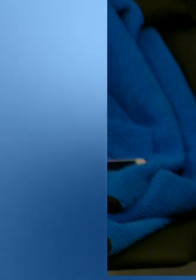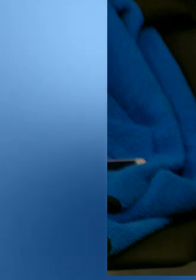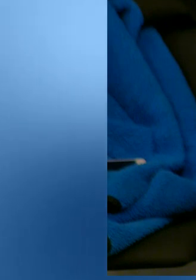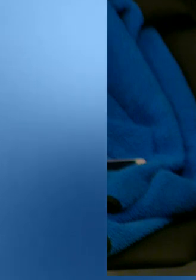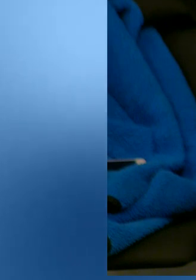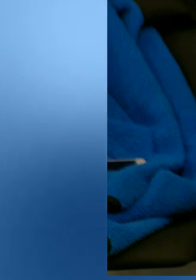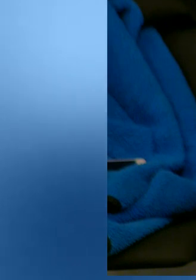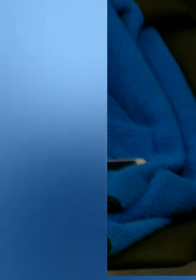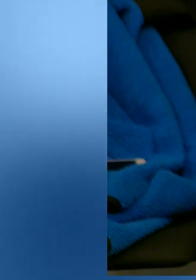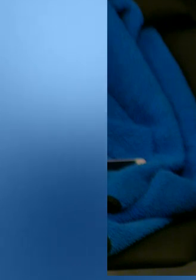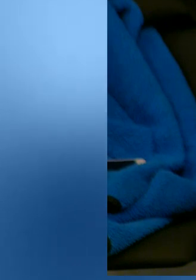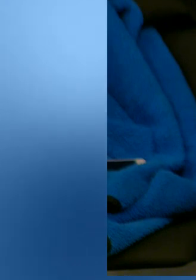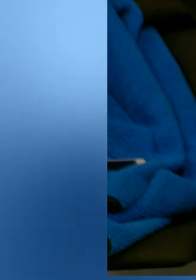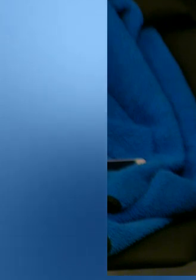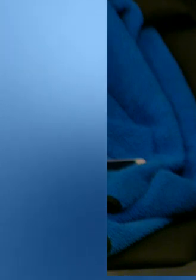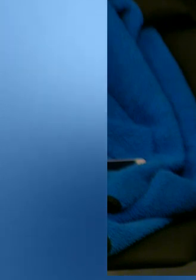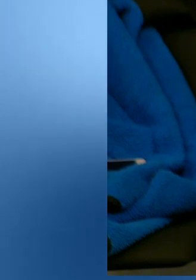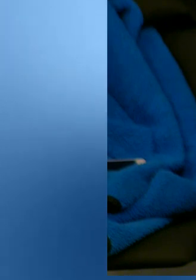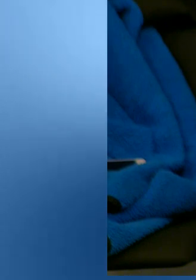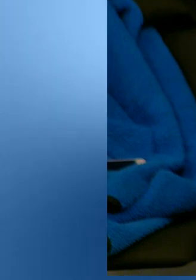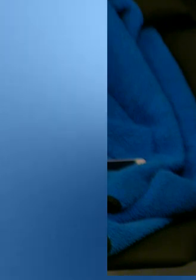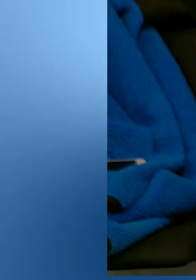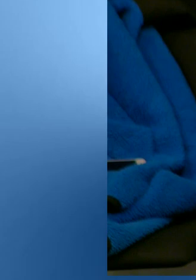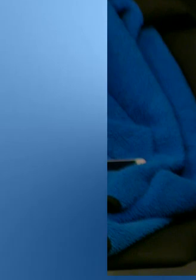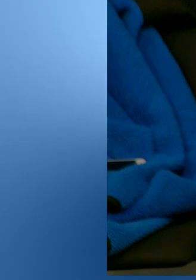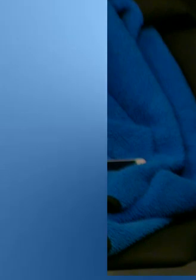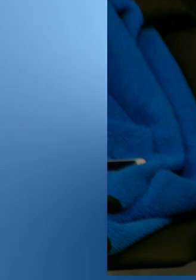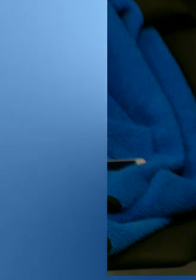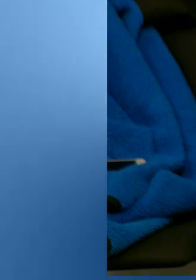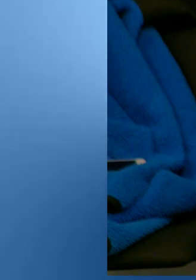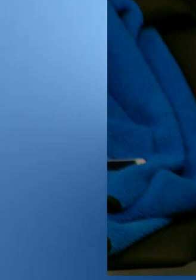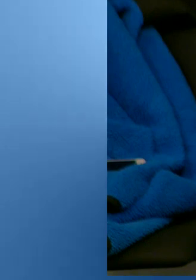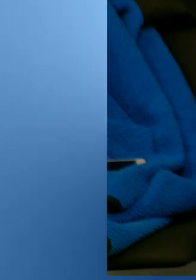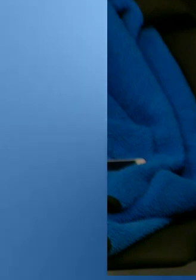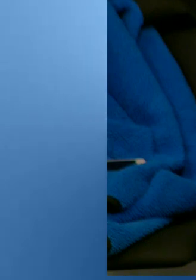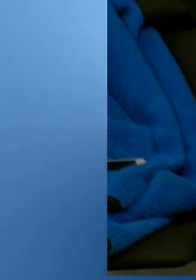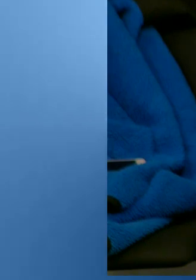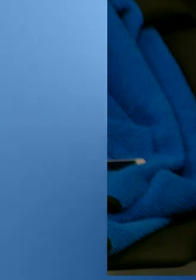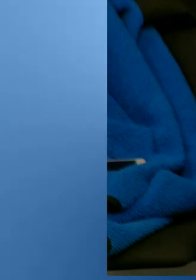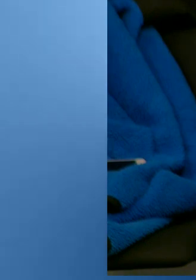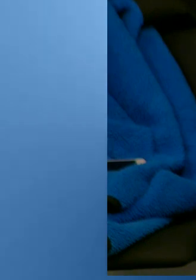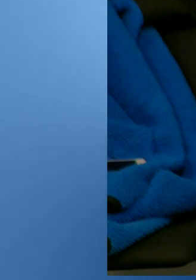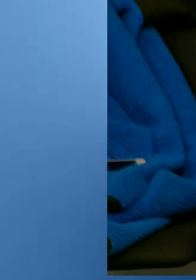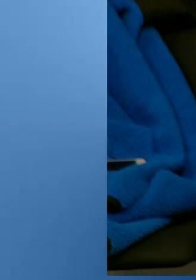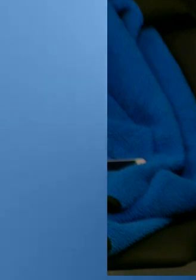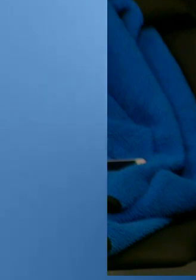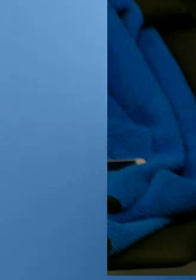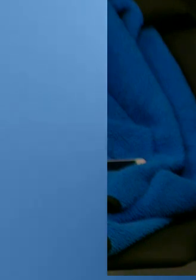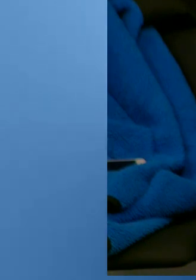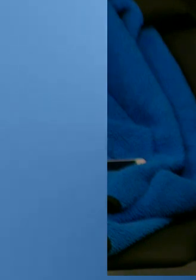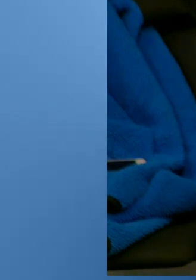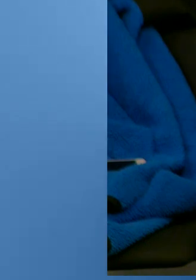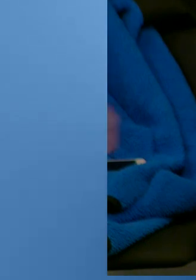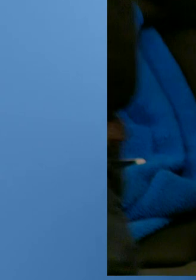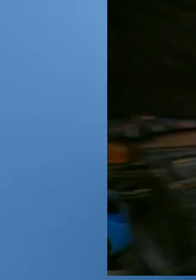on fait le cumul des subventions qui ont été distribué sur les structures du secteur 3 on s'apercevra en janvier quand on aura